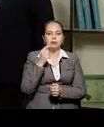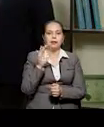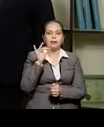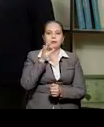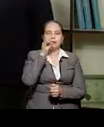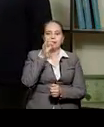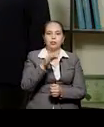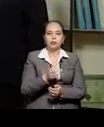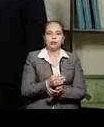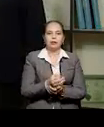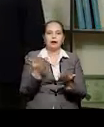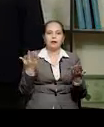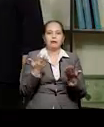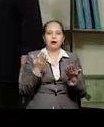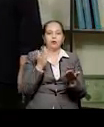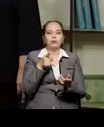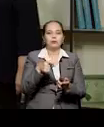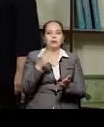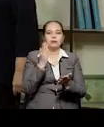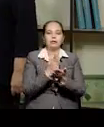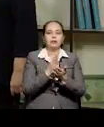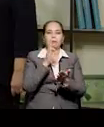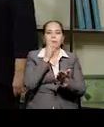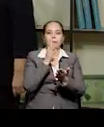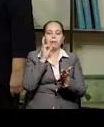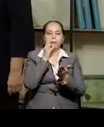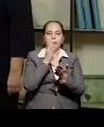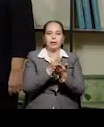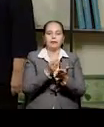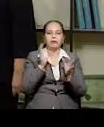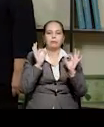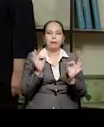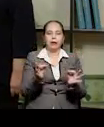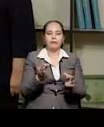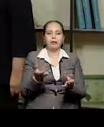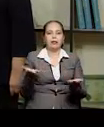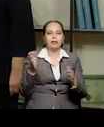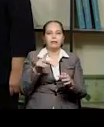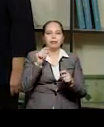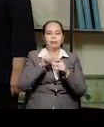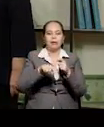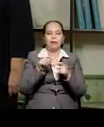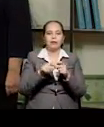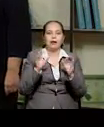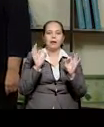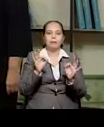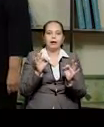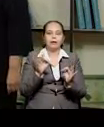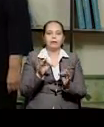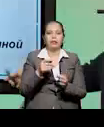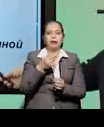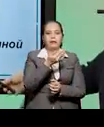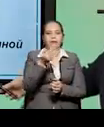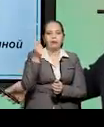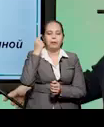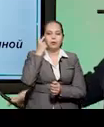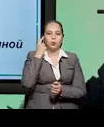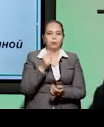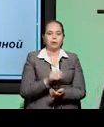и скажите, какой же здесь правильный ответ. Давайте проверим, правильно ли вы подумали.